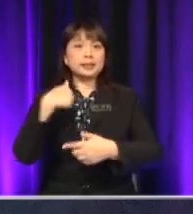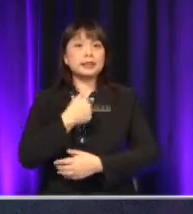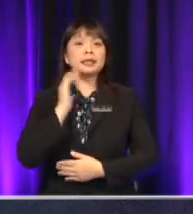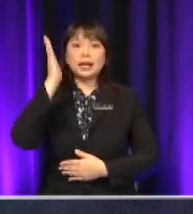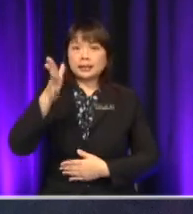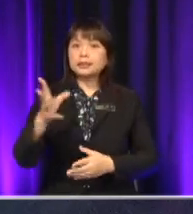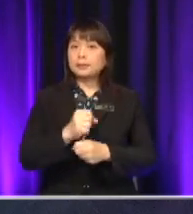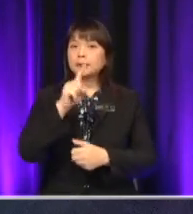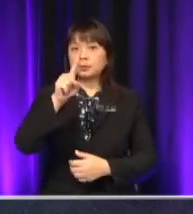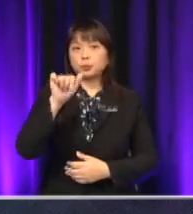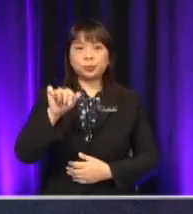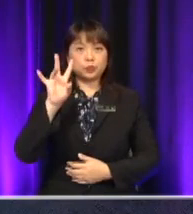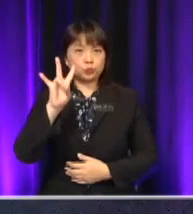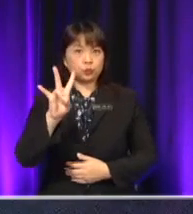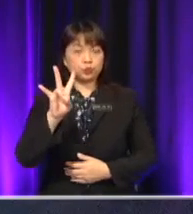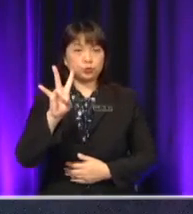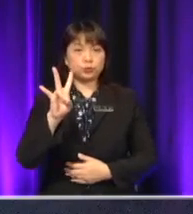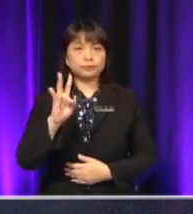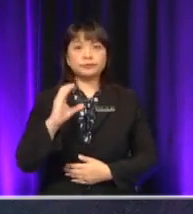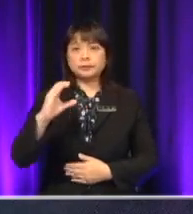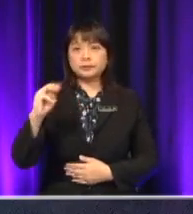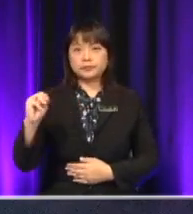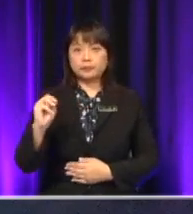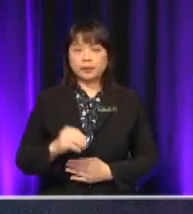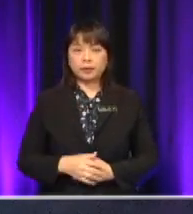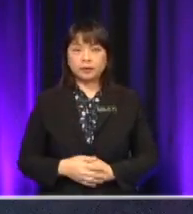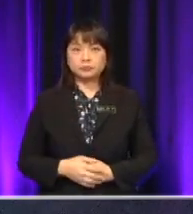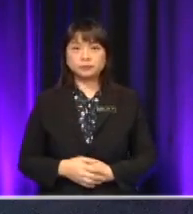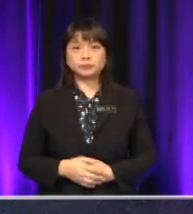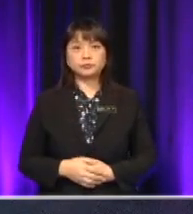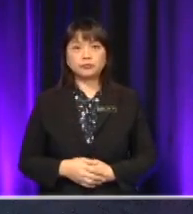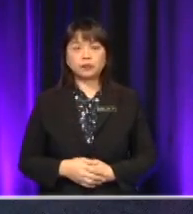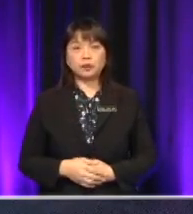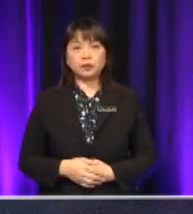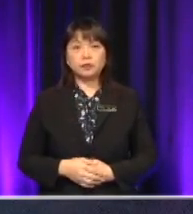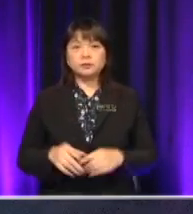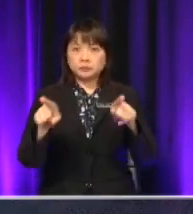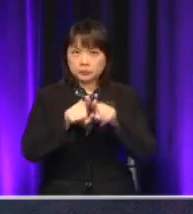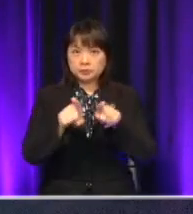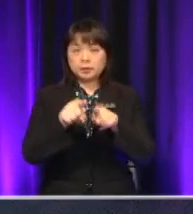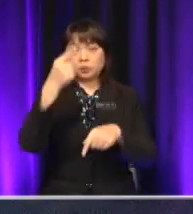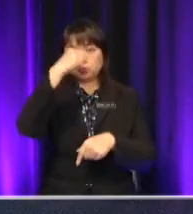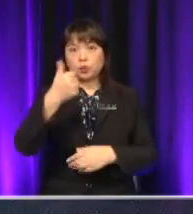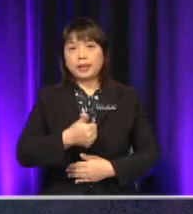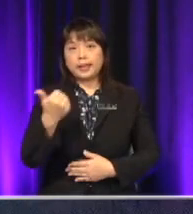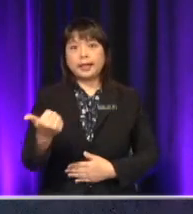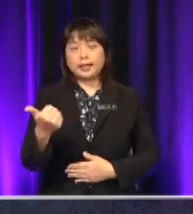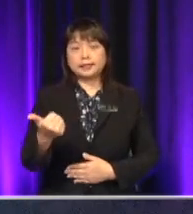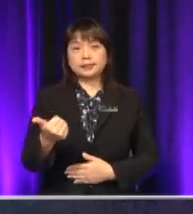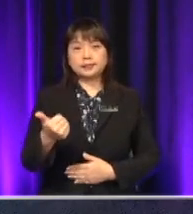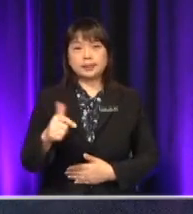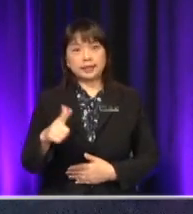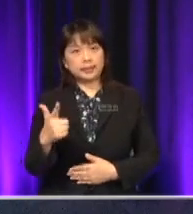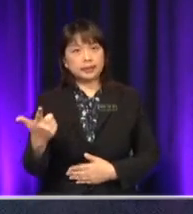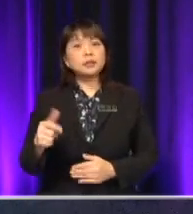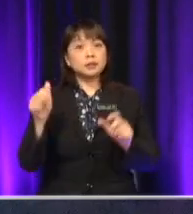cm. Sama juga untuk angkut vernier dan juga tolok skru mikrometer. Kaedah yang sama juga Hanif kena buatlah. Ya.